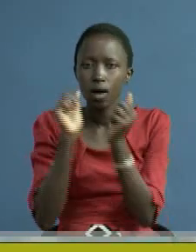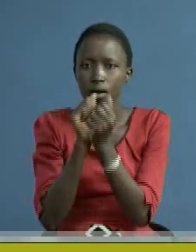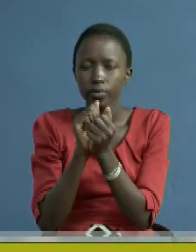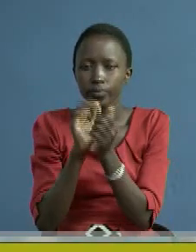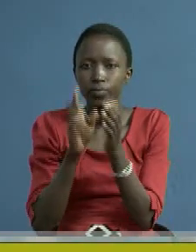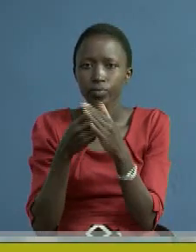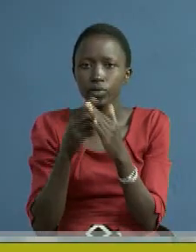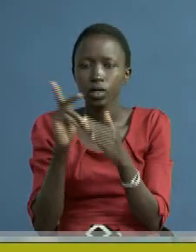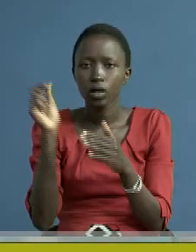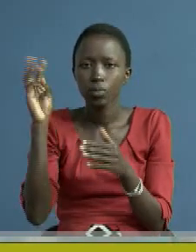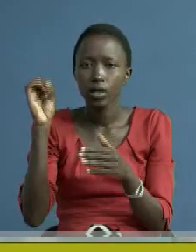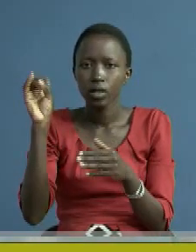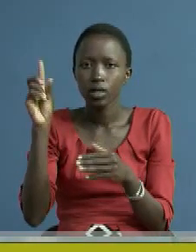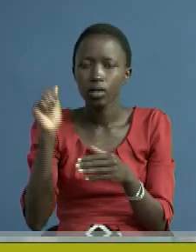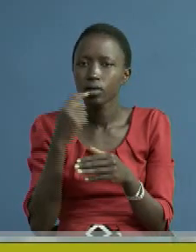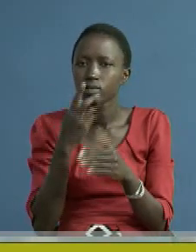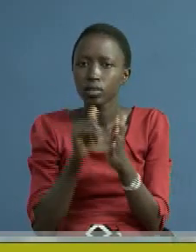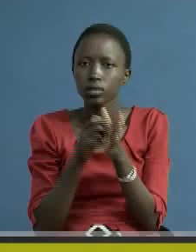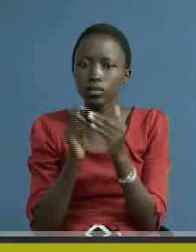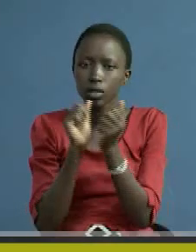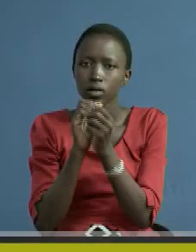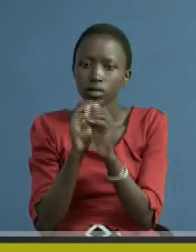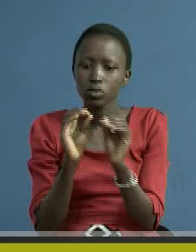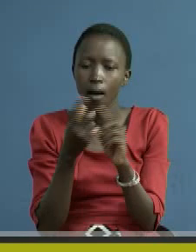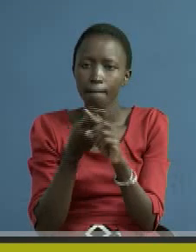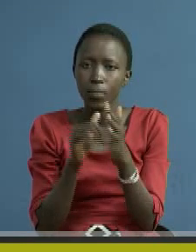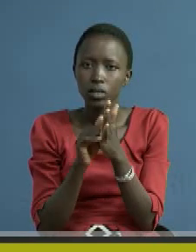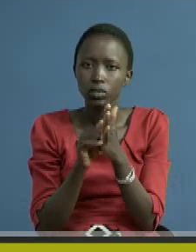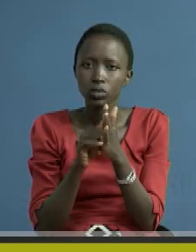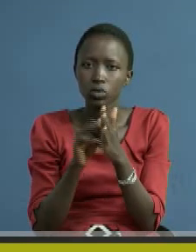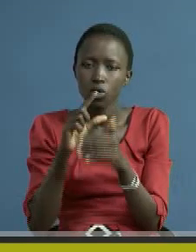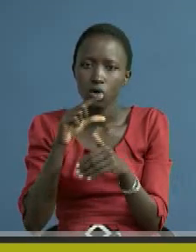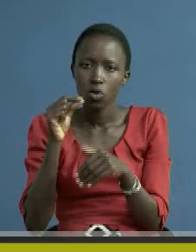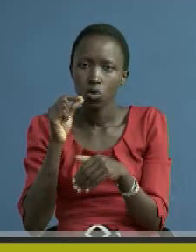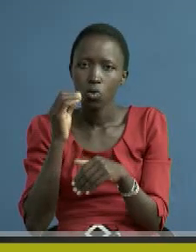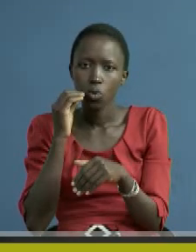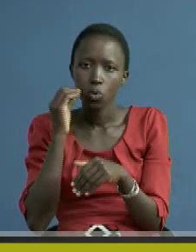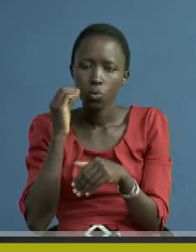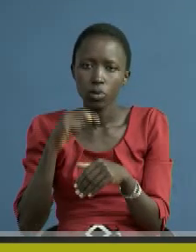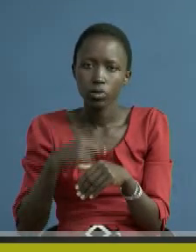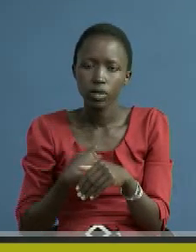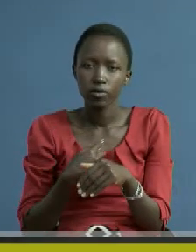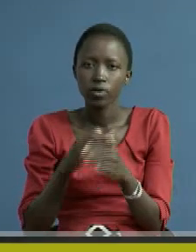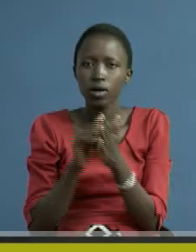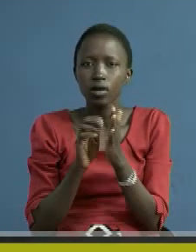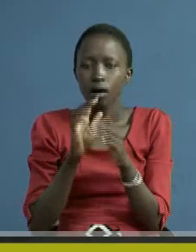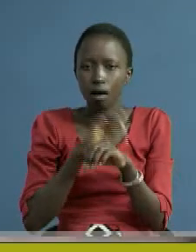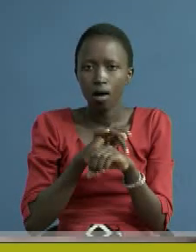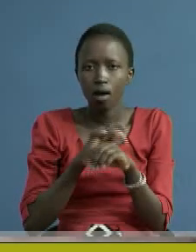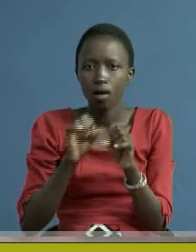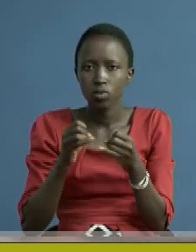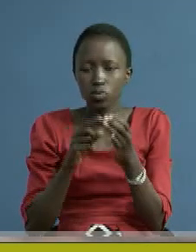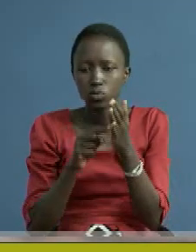mbaroni. Kamila sasa anasema kuwa Wine hakukamatwa ila alipelekwa nyumbani kwake kwa hiari yake. Awali